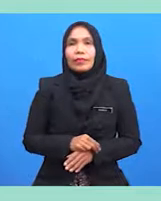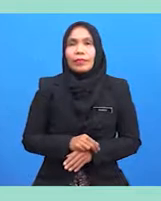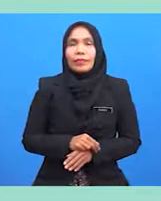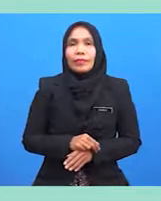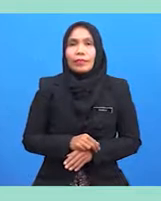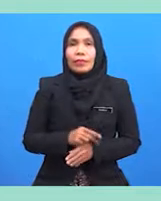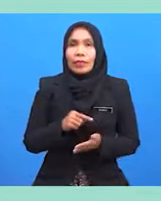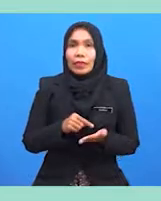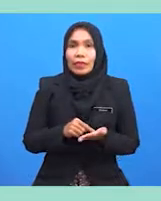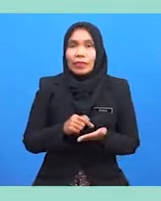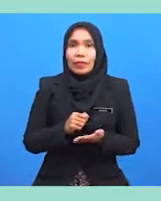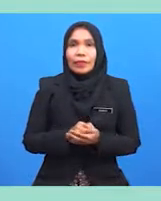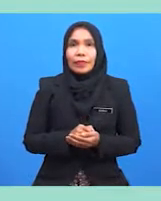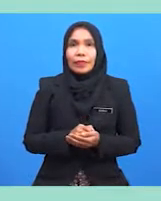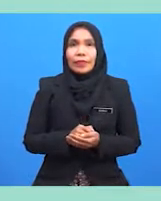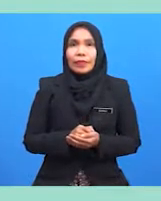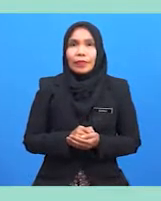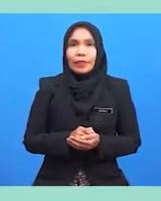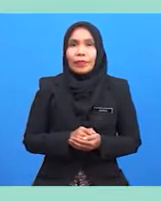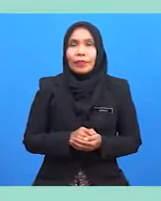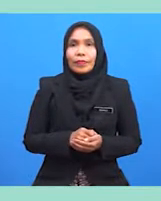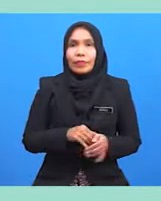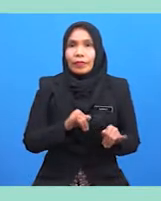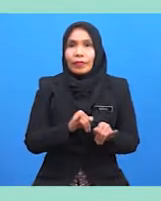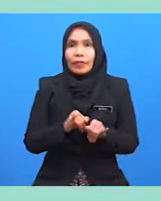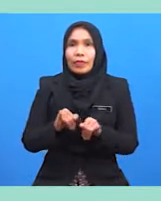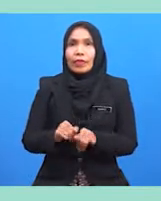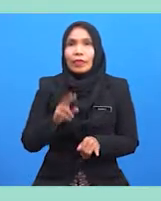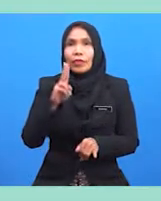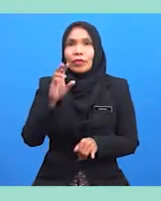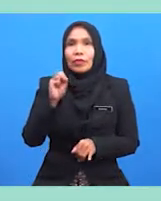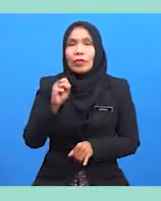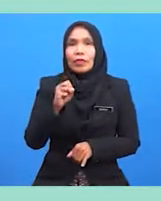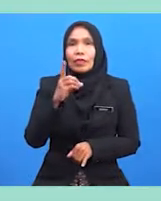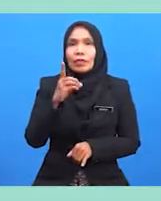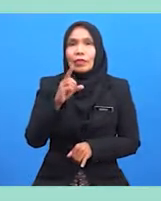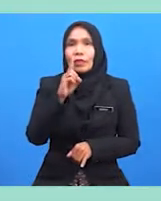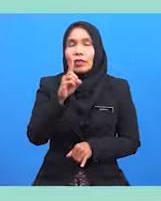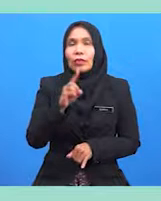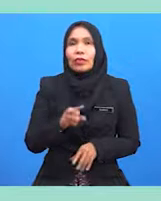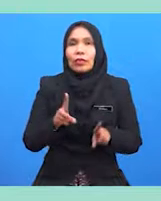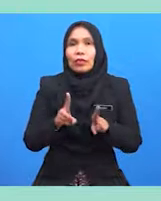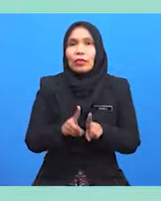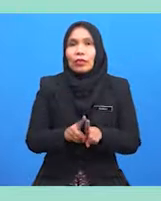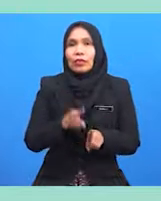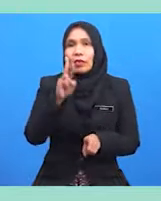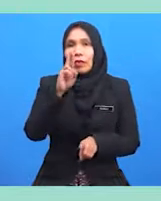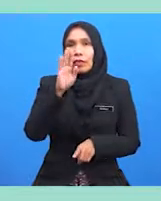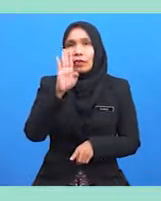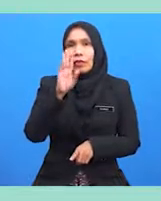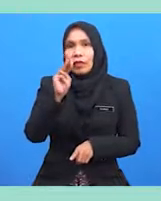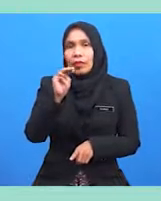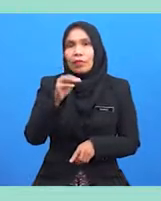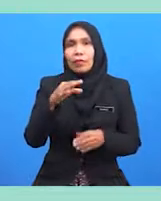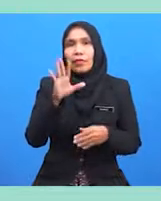RM4. Jika USD1 bersamaan RM5, berlaku lebihan penawaran dolar